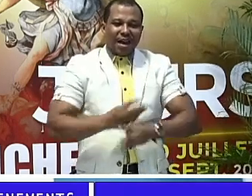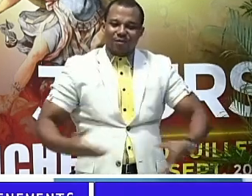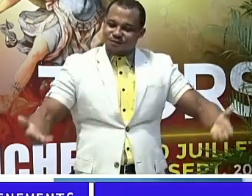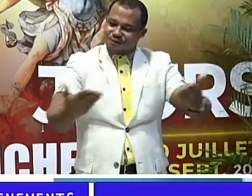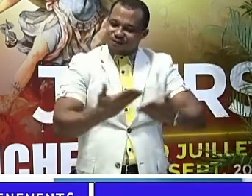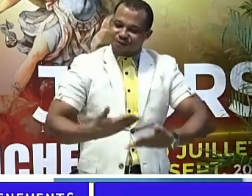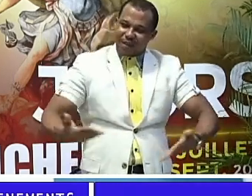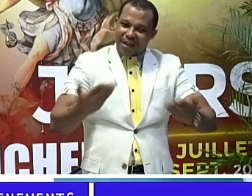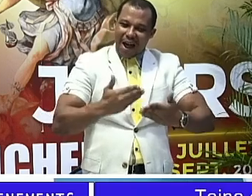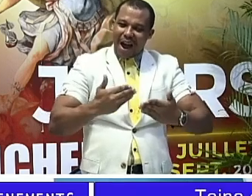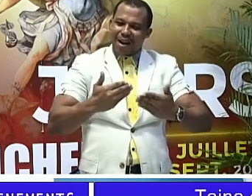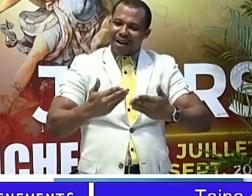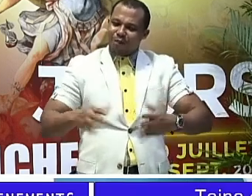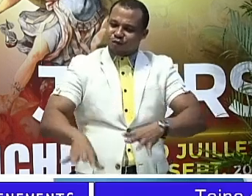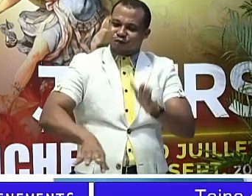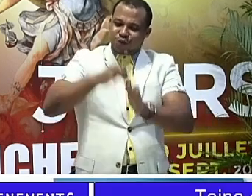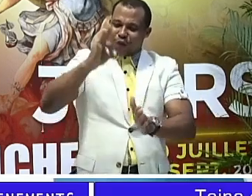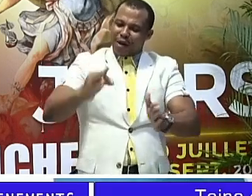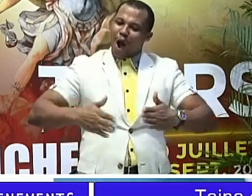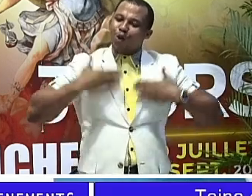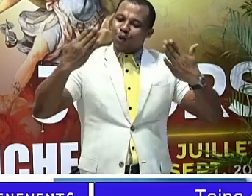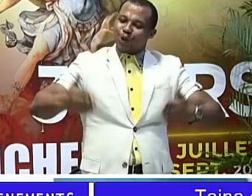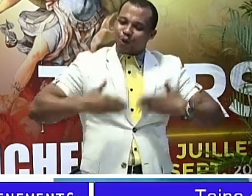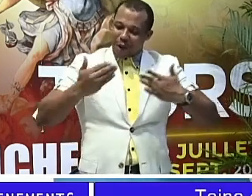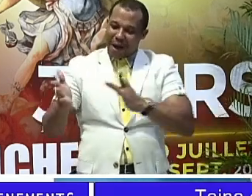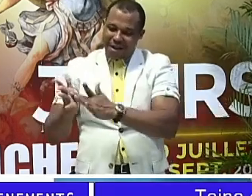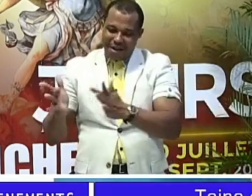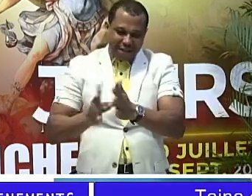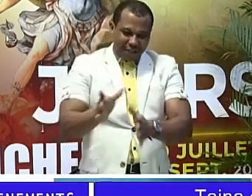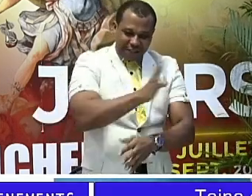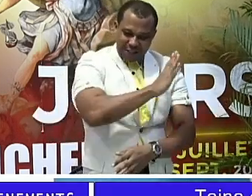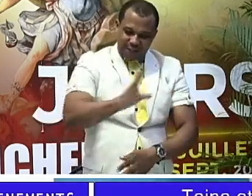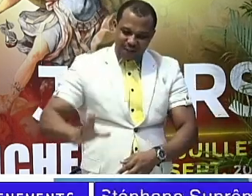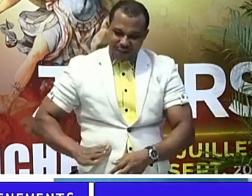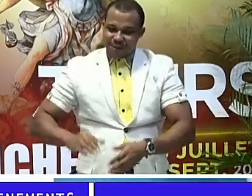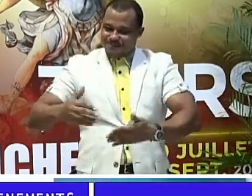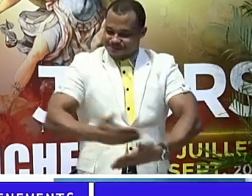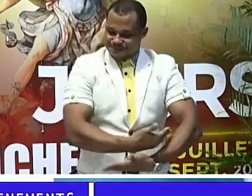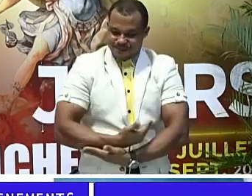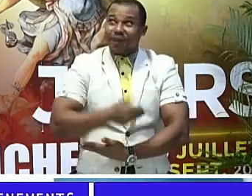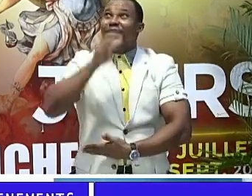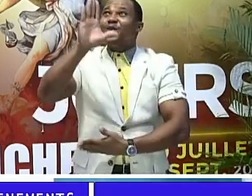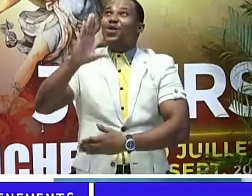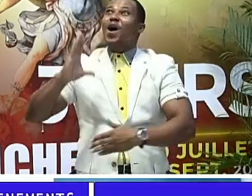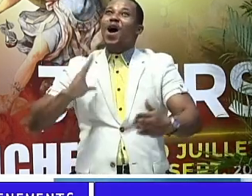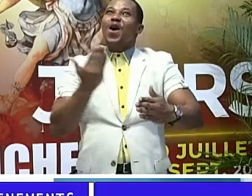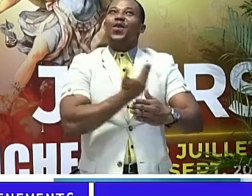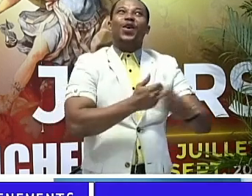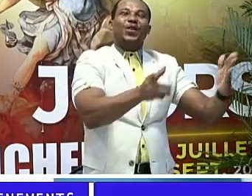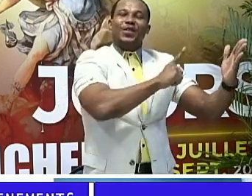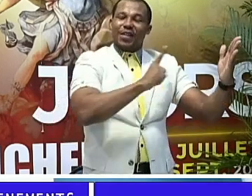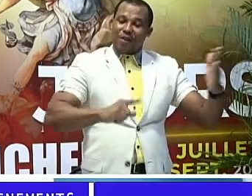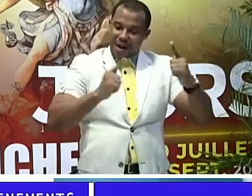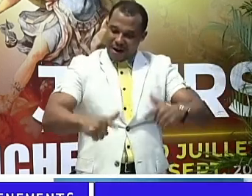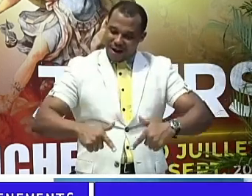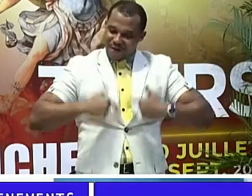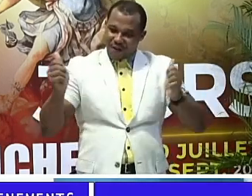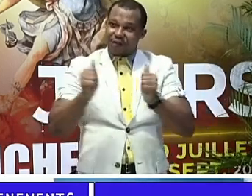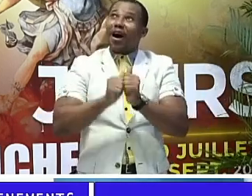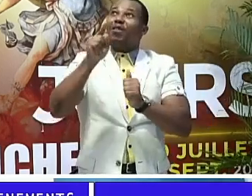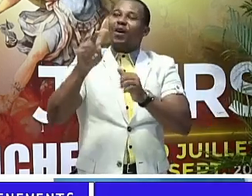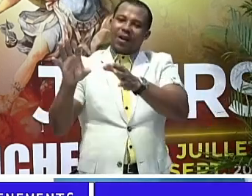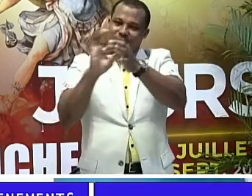trouvent les vraies joies. Par Jésus-Christ, ton Fils, notre Seigneur et notre Dieu, qui vit et règne avec toi dans l'unité